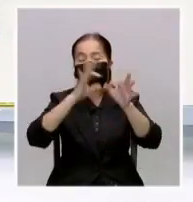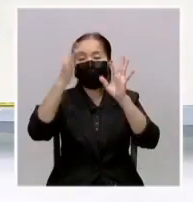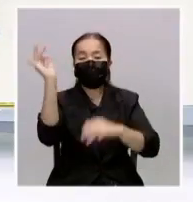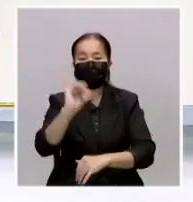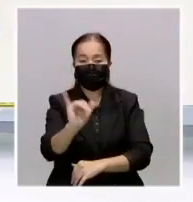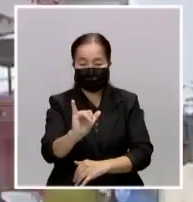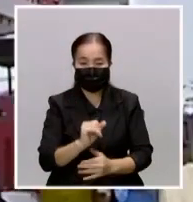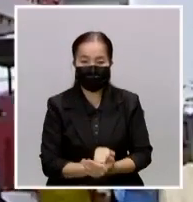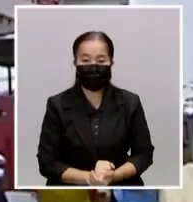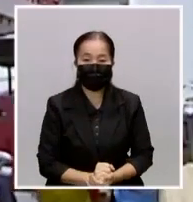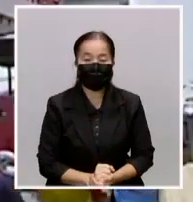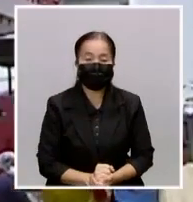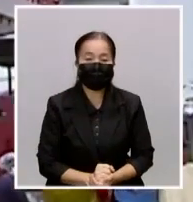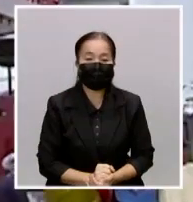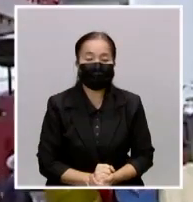ะ